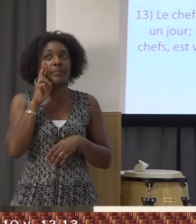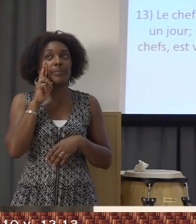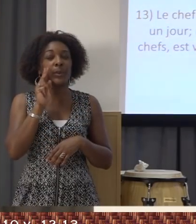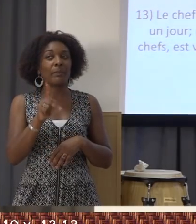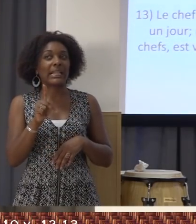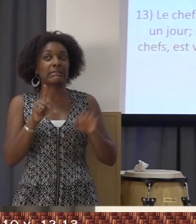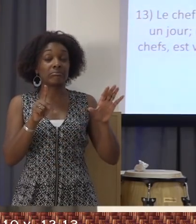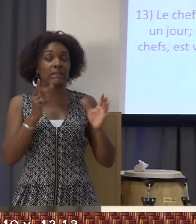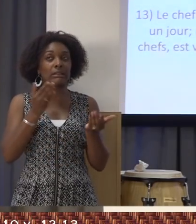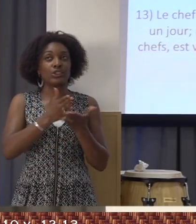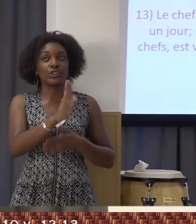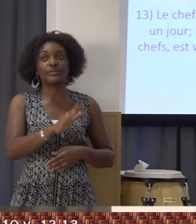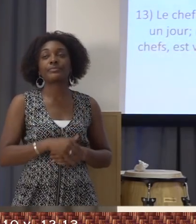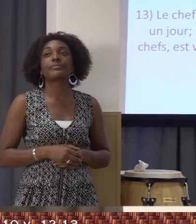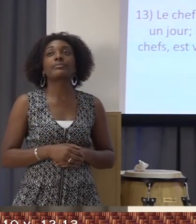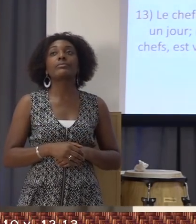Quand Daniel